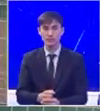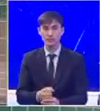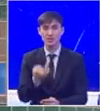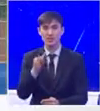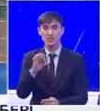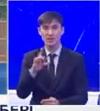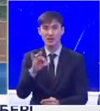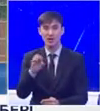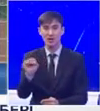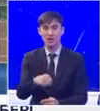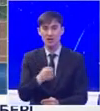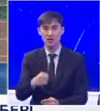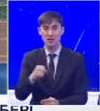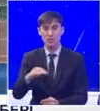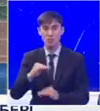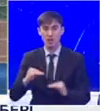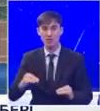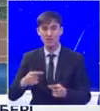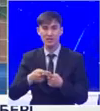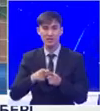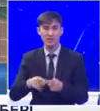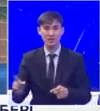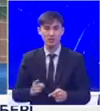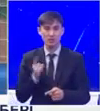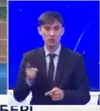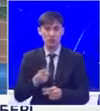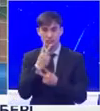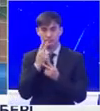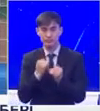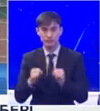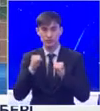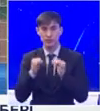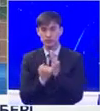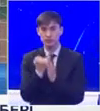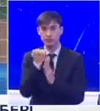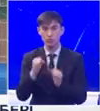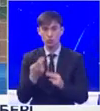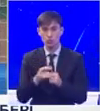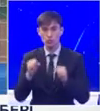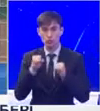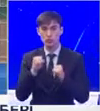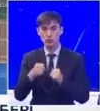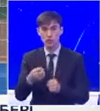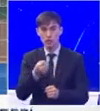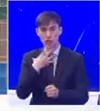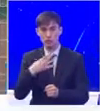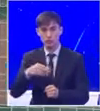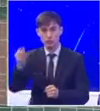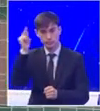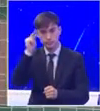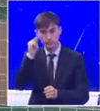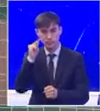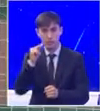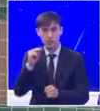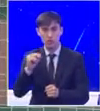Индор хоккей ойыны балалардың техникалық шеберлігін шыңдап, физикалық әлеуетін арттырады. Бұл спорт түрін жақсы меңгерген адам көгалдағы хоккейді де шебер